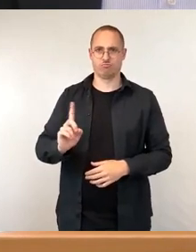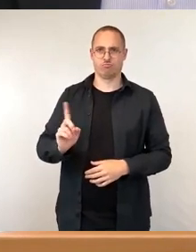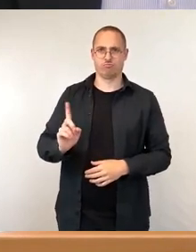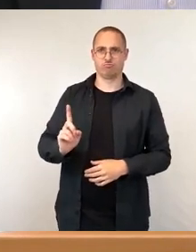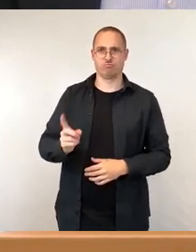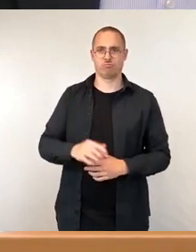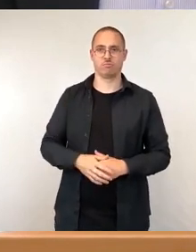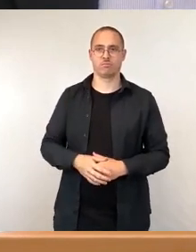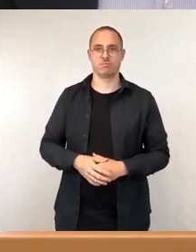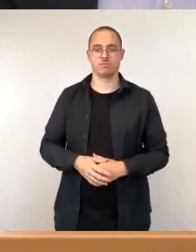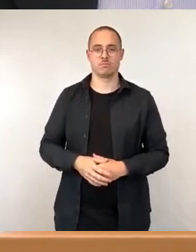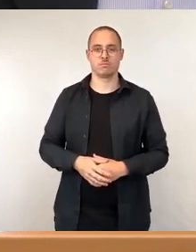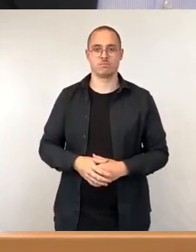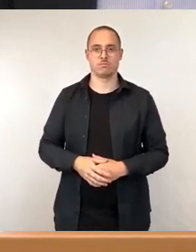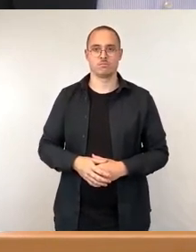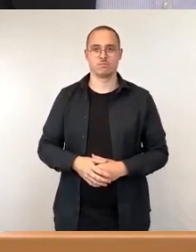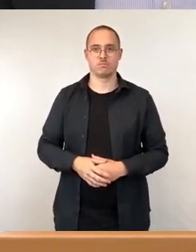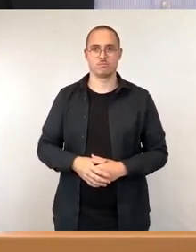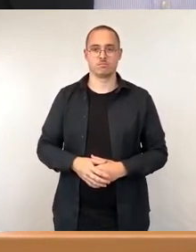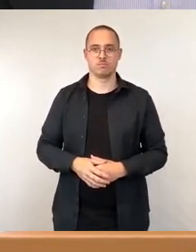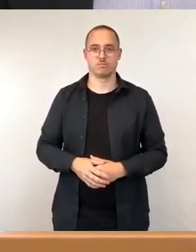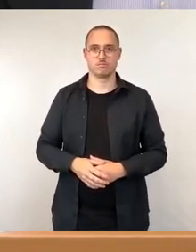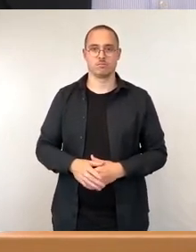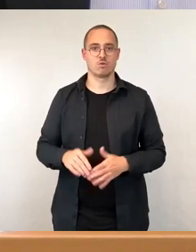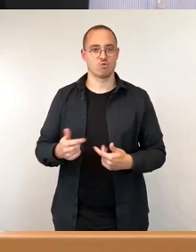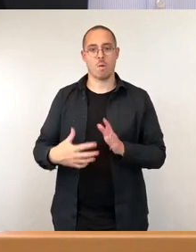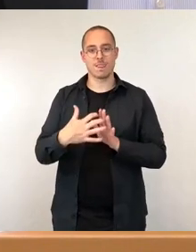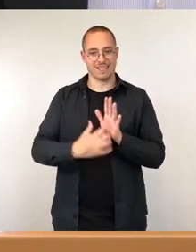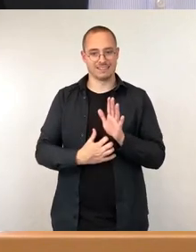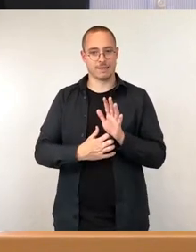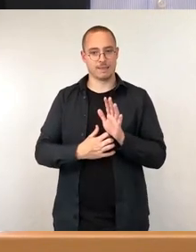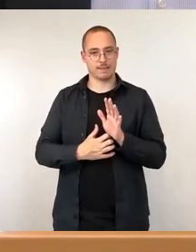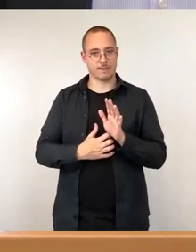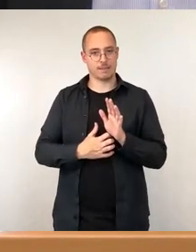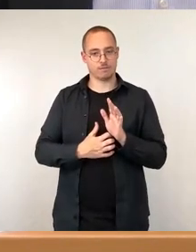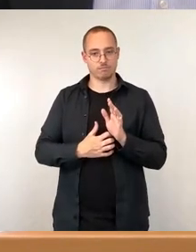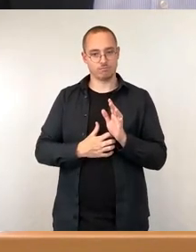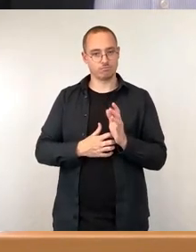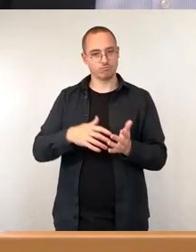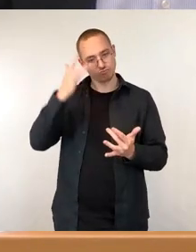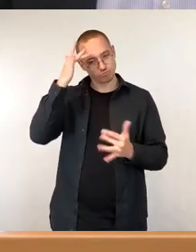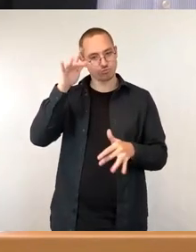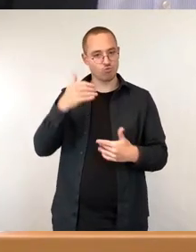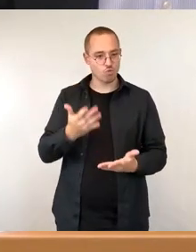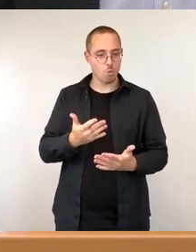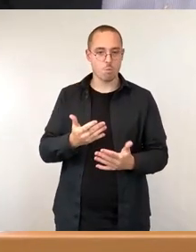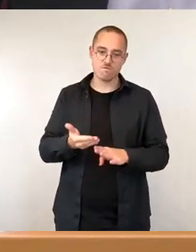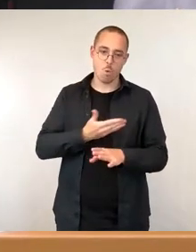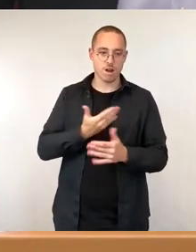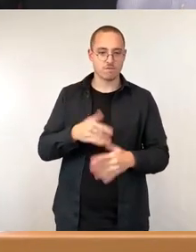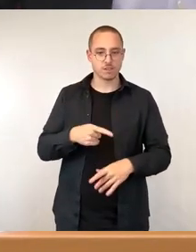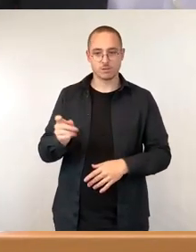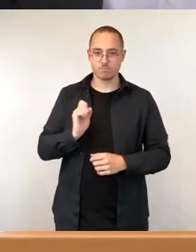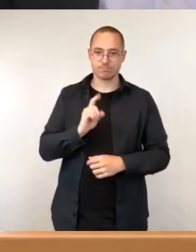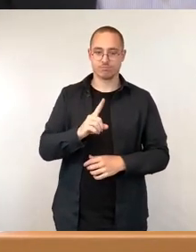Und denn das ist mit Listeneinigung vorher zugegangen, das wäre jetzt hier nicht machbar. Ich würde vor der